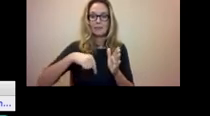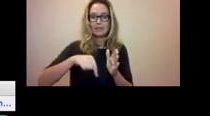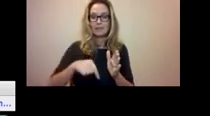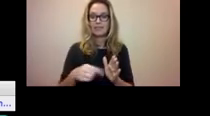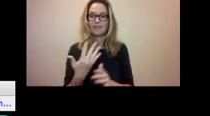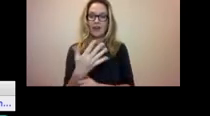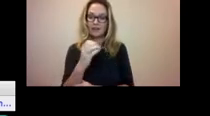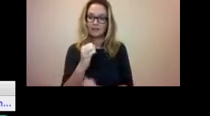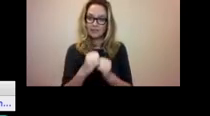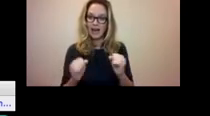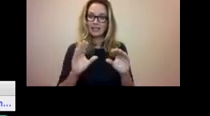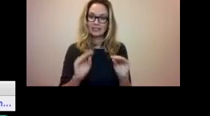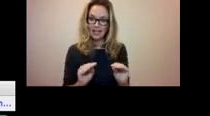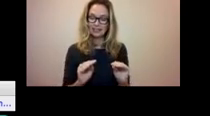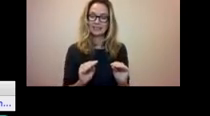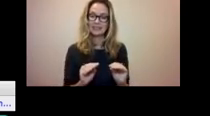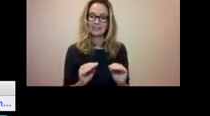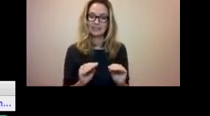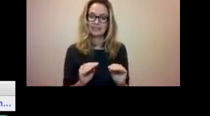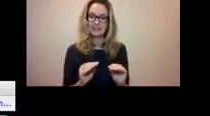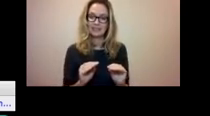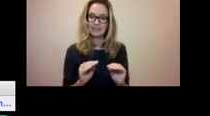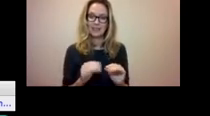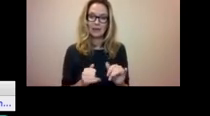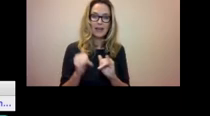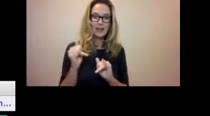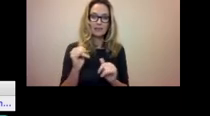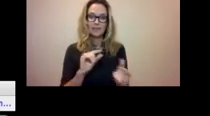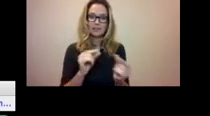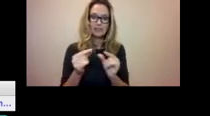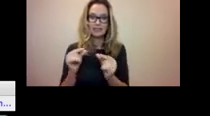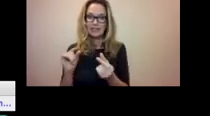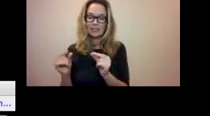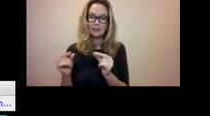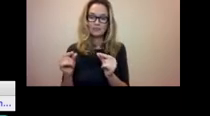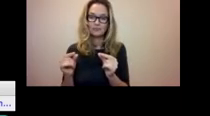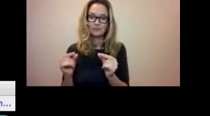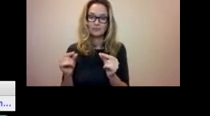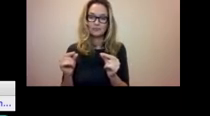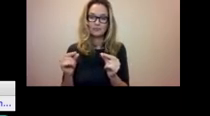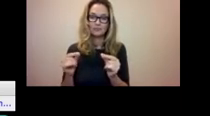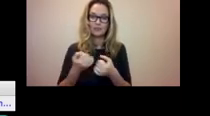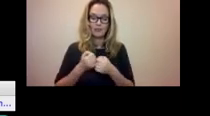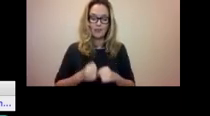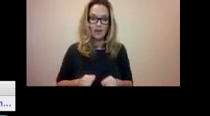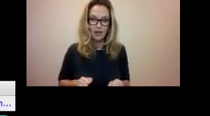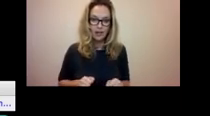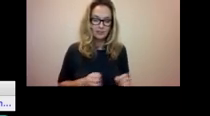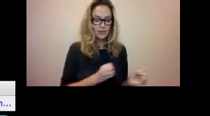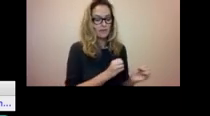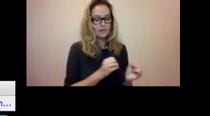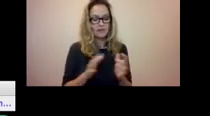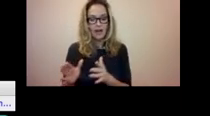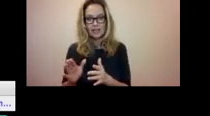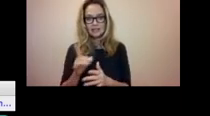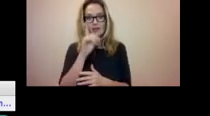heel veel dingen op te verstouwen gehad, zeg maar. Een verhuizing, mijn vader die overleed,